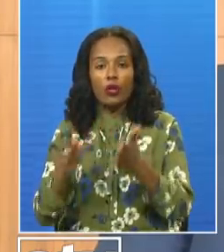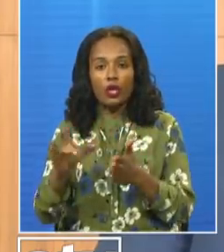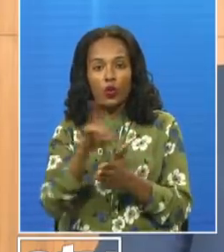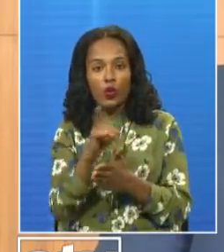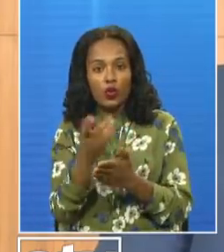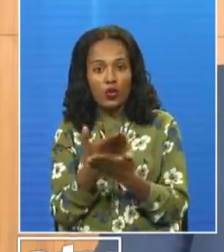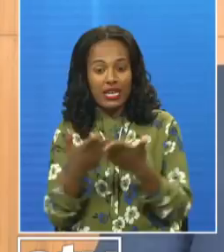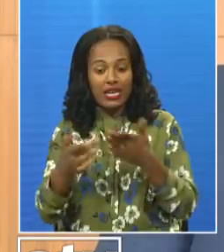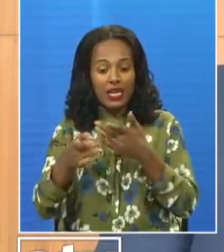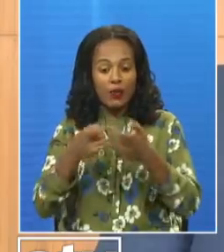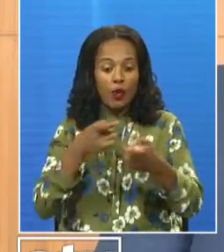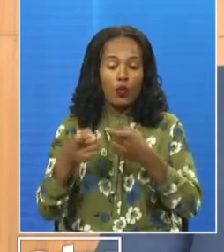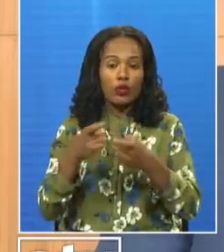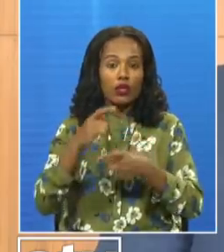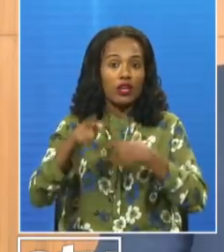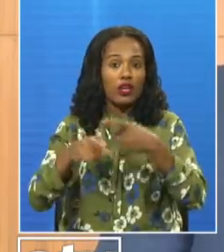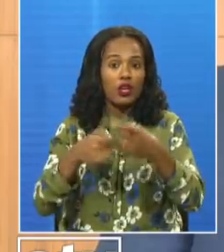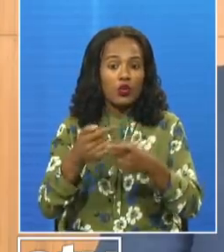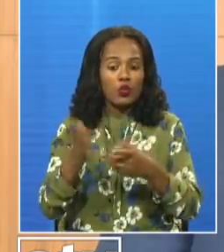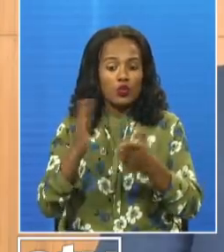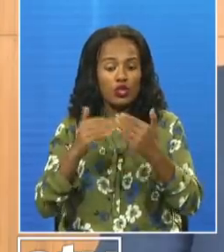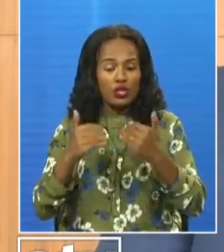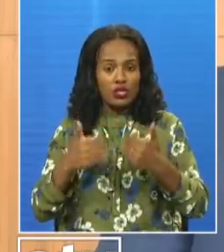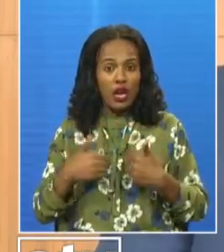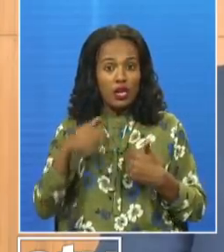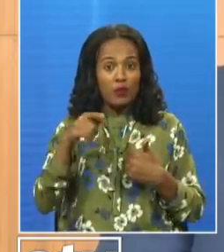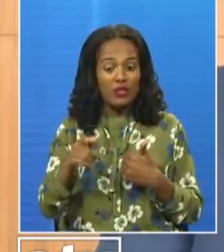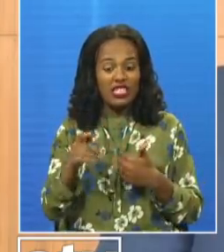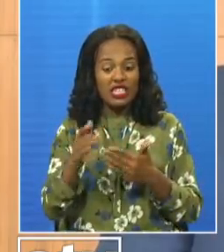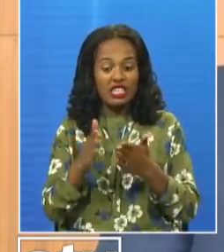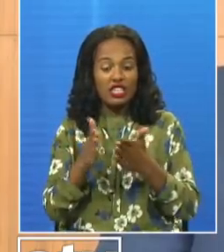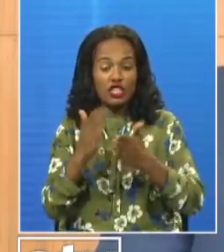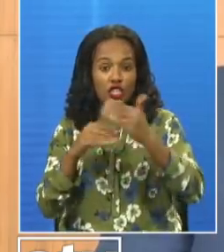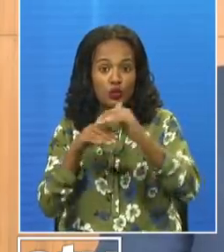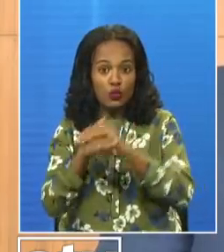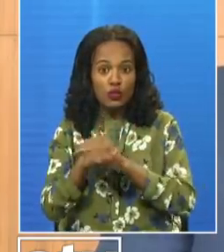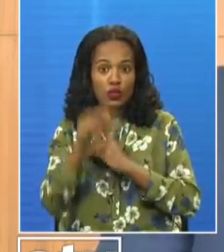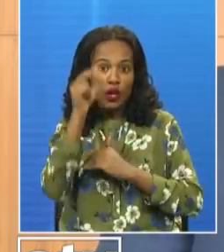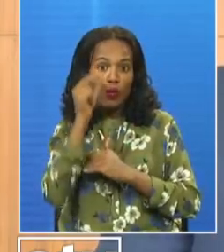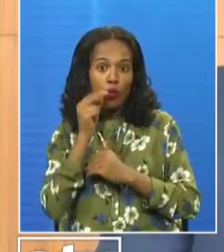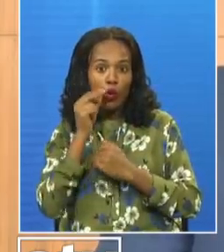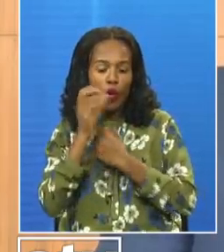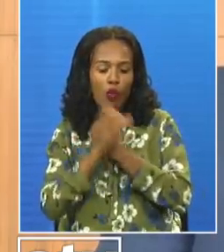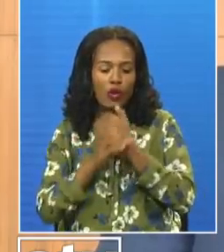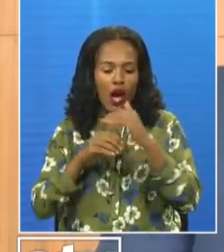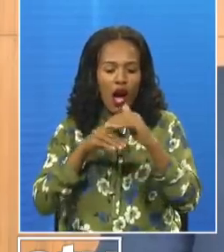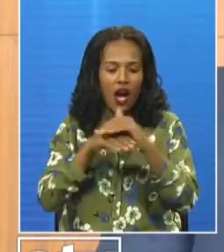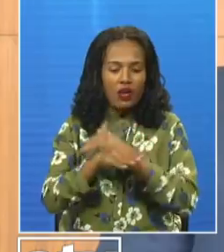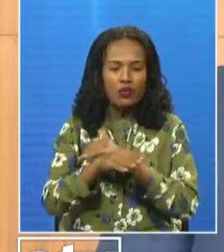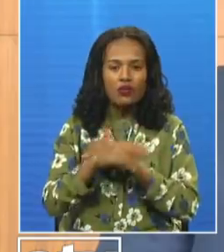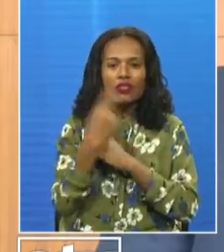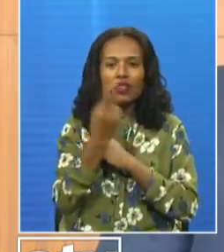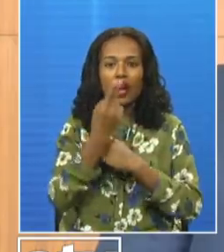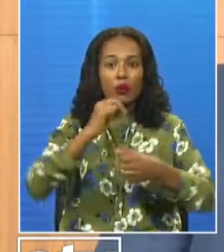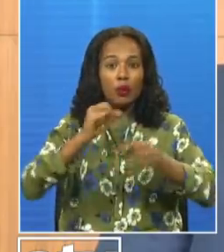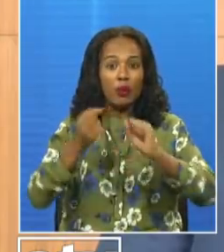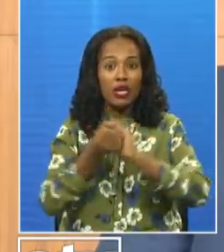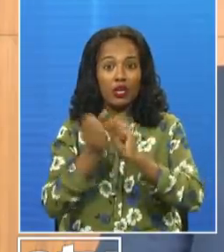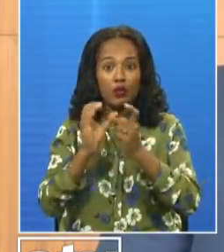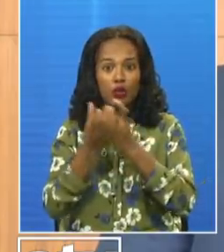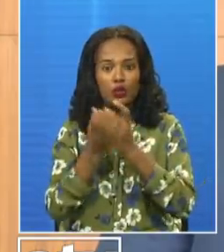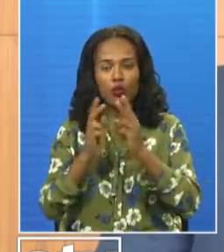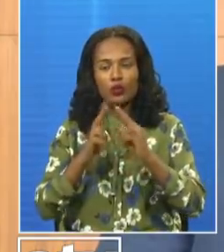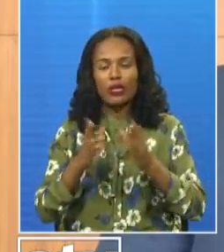በጣም ክፍተት ስላለ በዛ ክፍተት ውስጥ ቡናውን ወደ አገር ውስጥ ኮንሰምፕሽን የመቀየር ሁኔታዎች